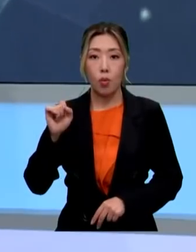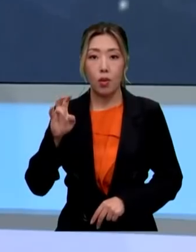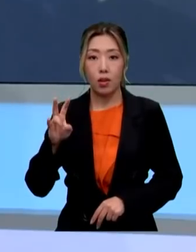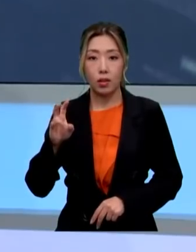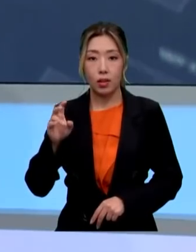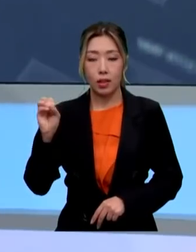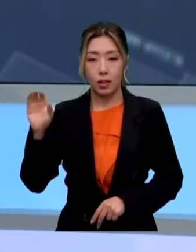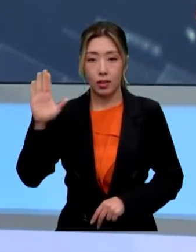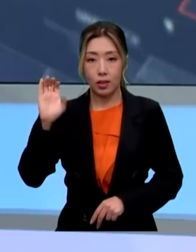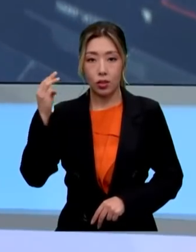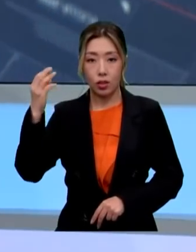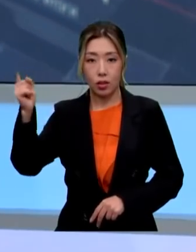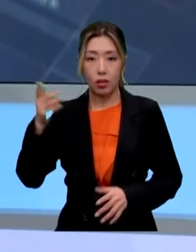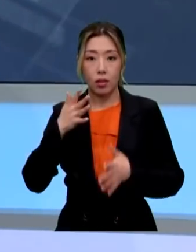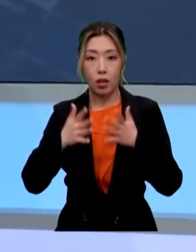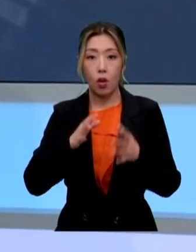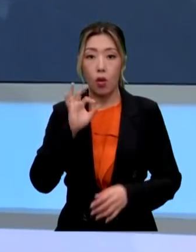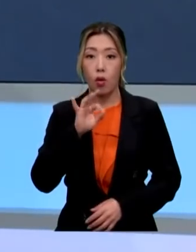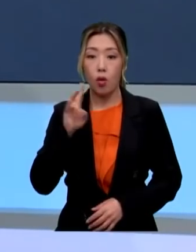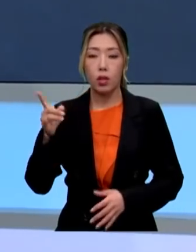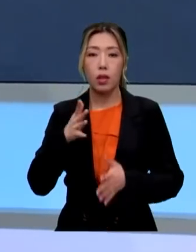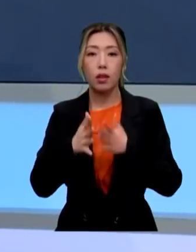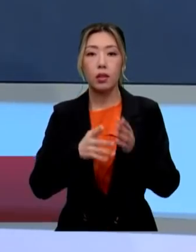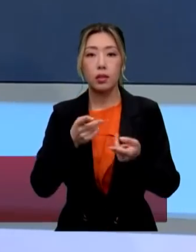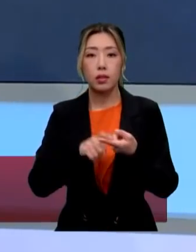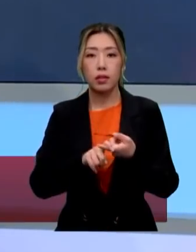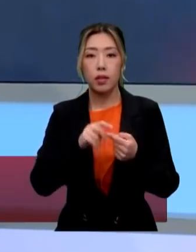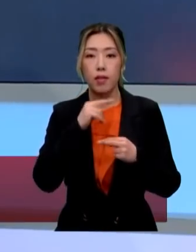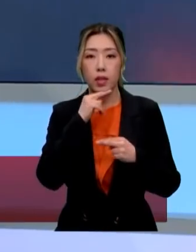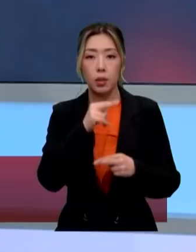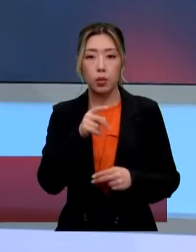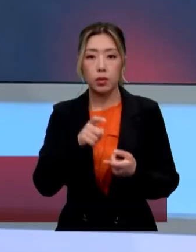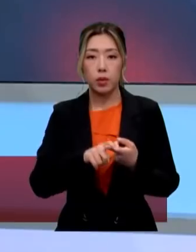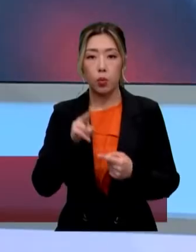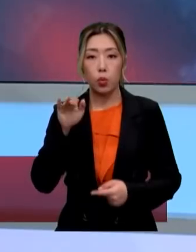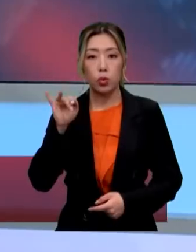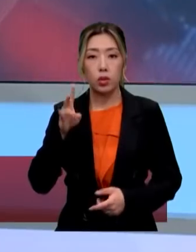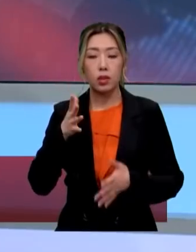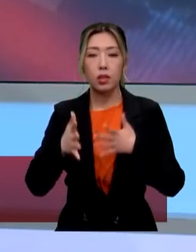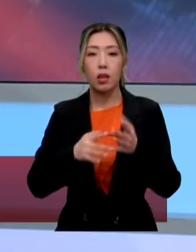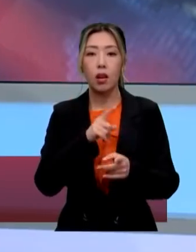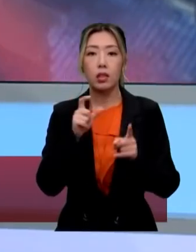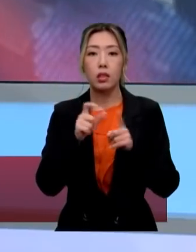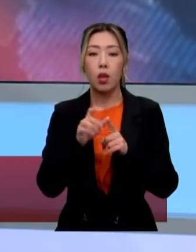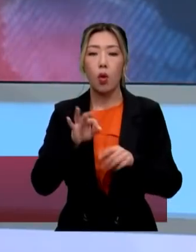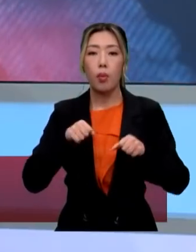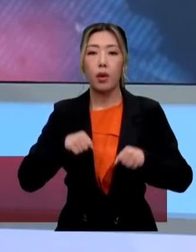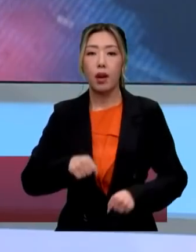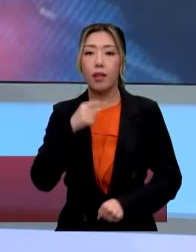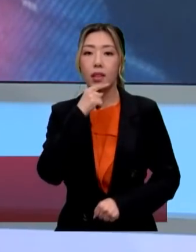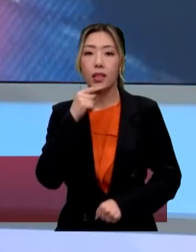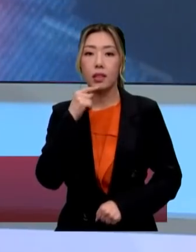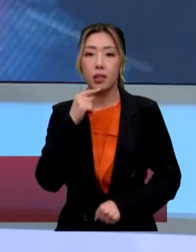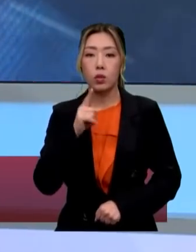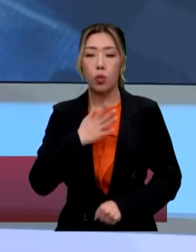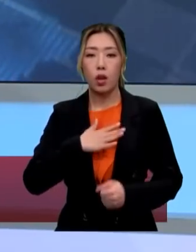На экстренном заседании Совета безопасности ООН она акцентировала свое внимание на заявлении Путина, а именно на его словах о праве России претендовать на